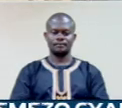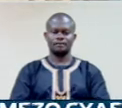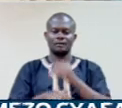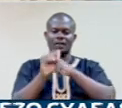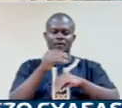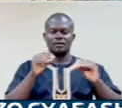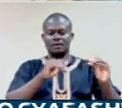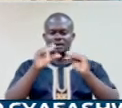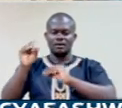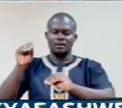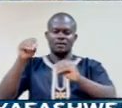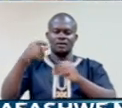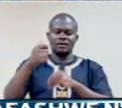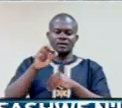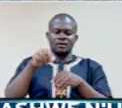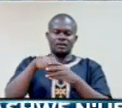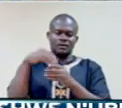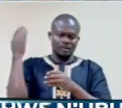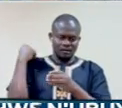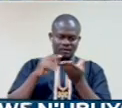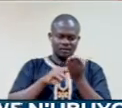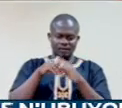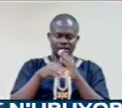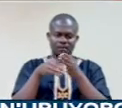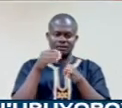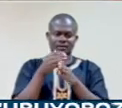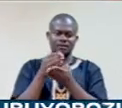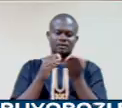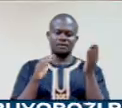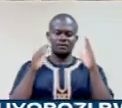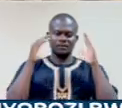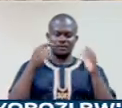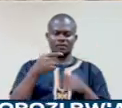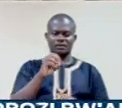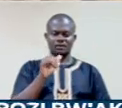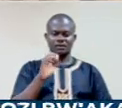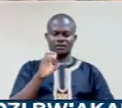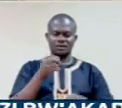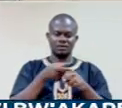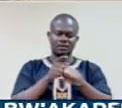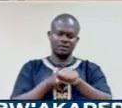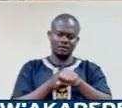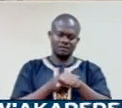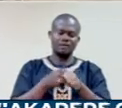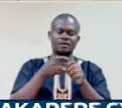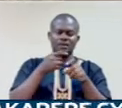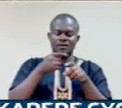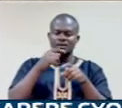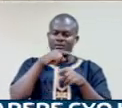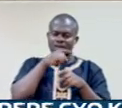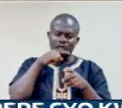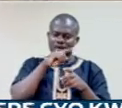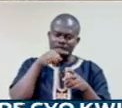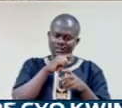Ibicuruzwa byimuriwe mu isoko ryo muri gare ryahoze ryifashishwa barimo kubaka isoko rinini rya Goyiko ni ibirayi, ibitoki, amashu